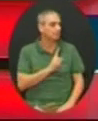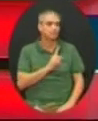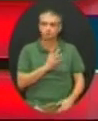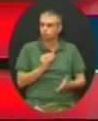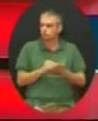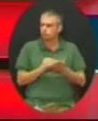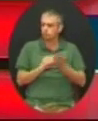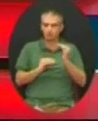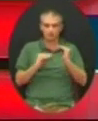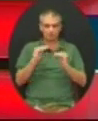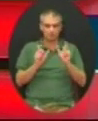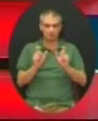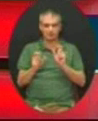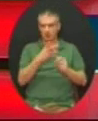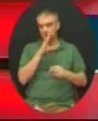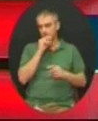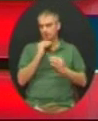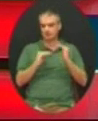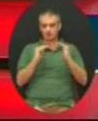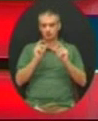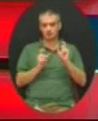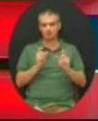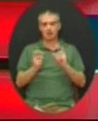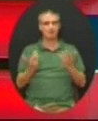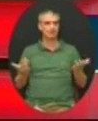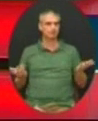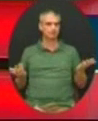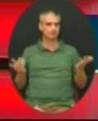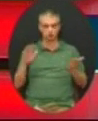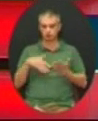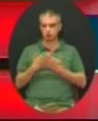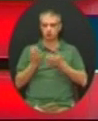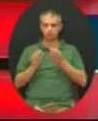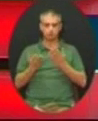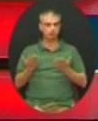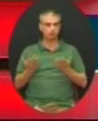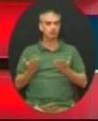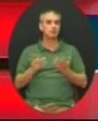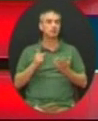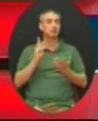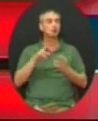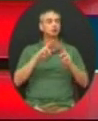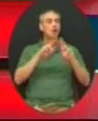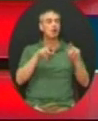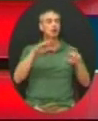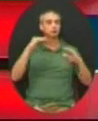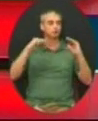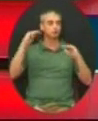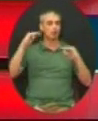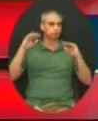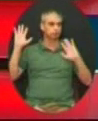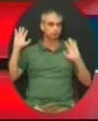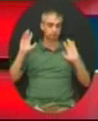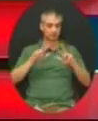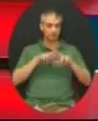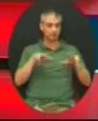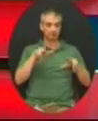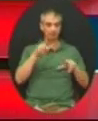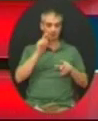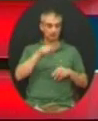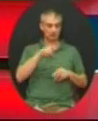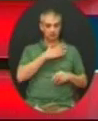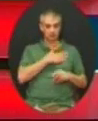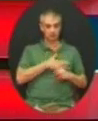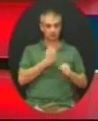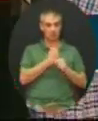מה יש איזונים? אתה מדבר על איזונים ובלמים. איזונים ובלמים זה אלו איזונים ובלמים בין רשויות. לעומת זאת, סיטואציה שבה הכנסת